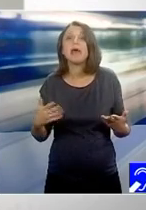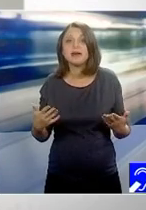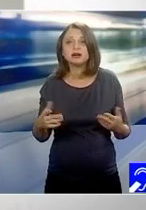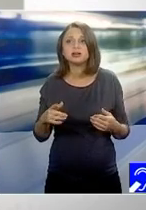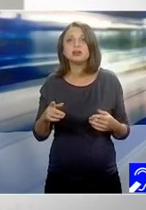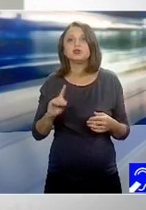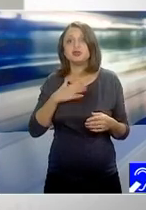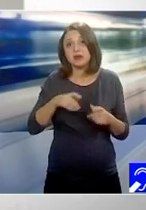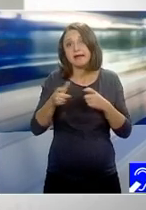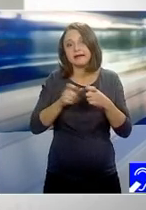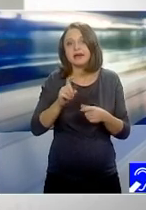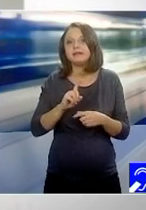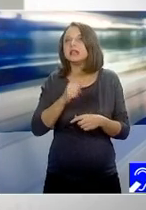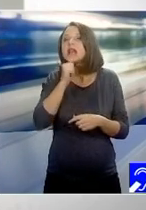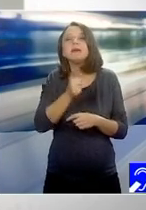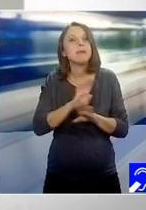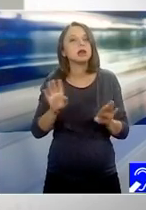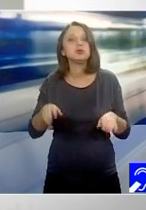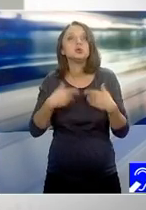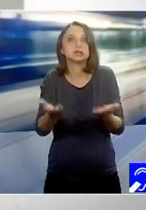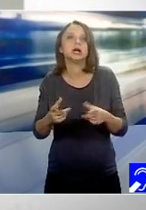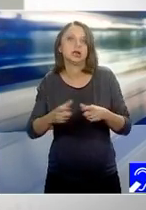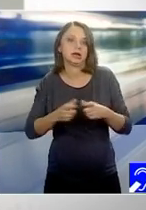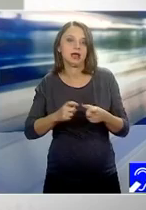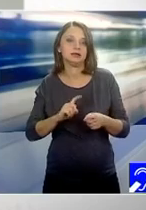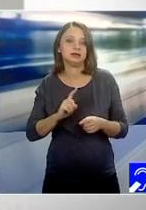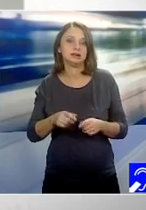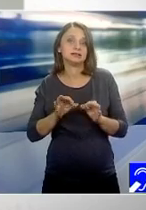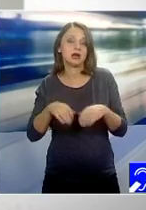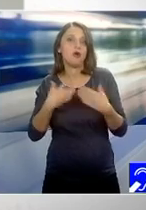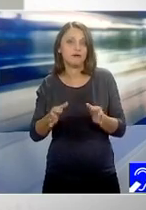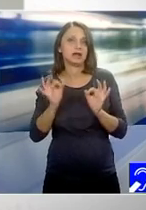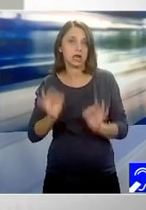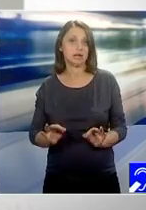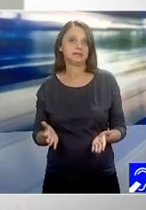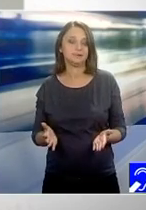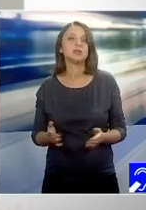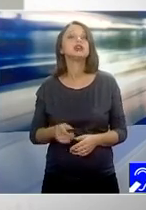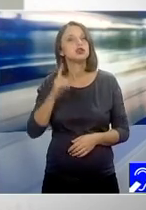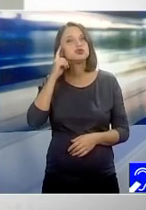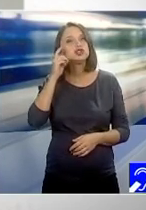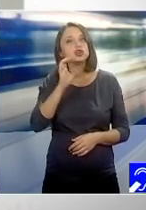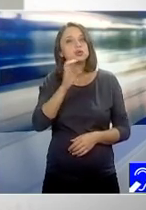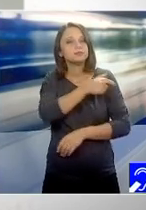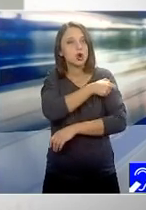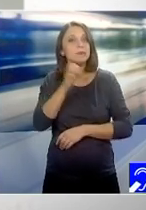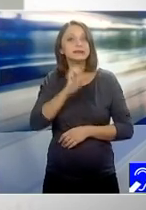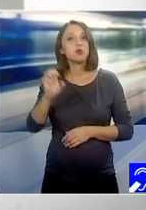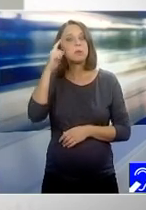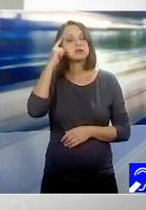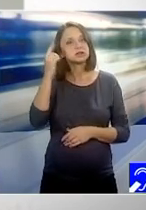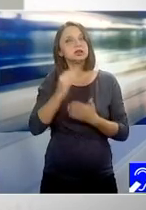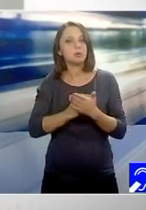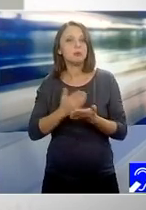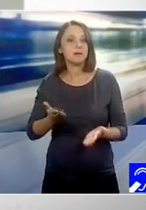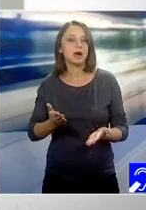de niciunde din Uniunea Europeană nu o să-ți dea un credit dacă nu vii cu garanții. Comisia Europeană s-a gândit la această problemă, mai ales având